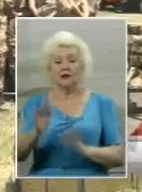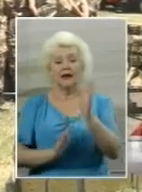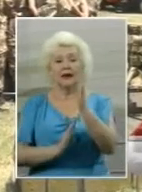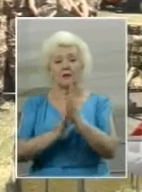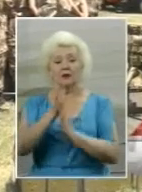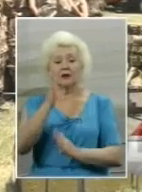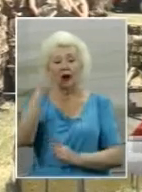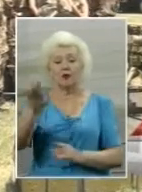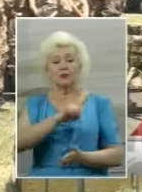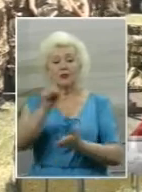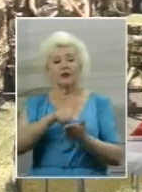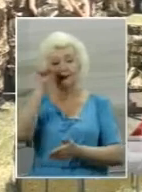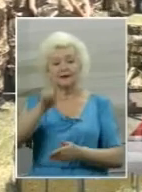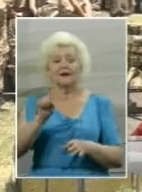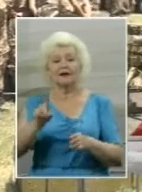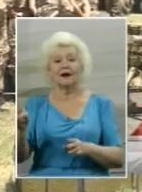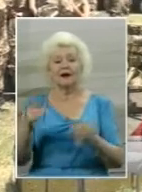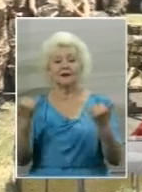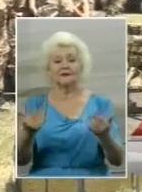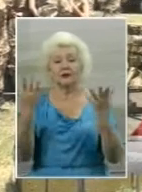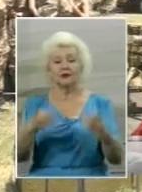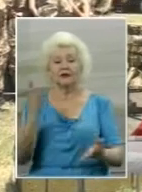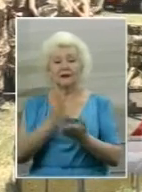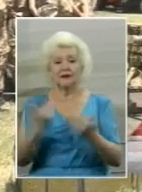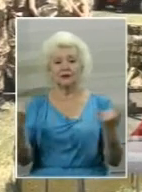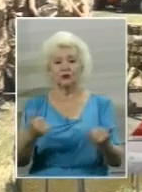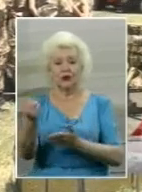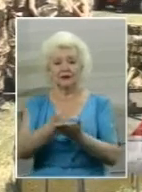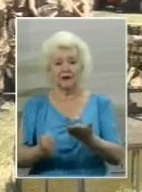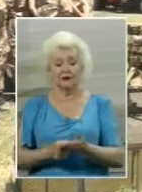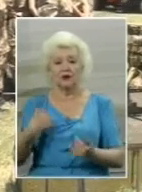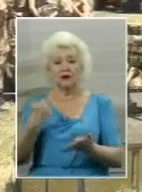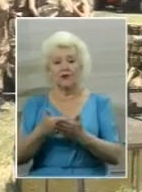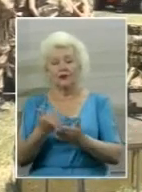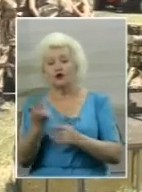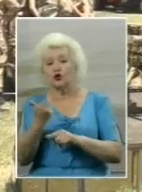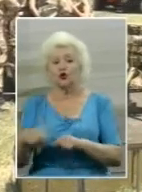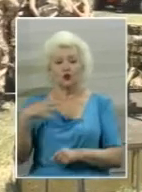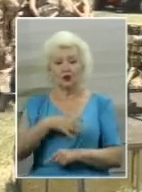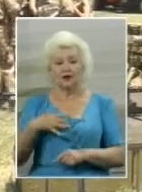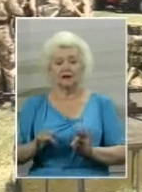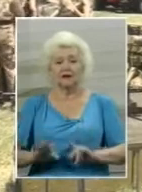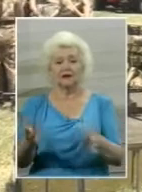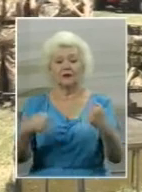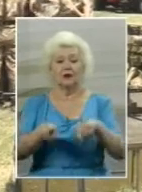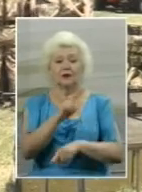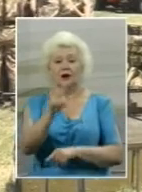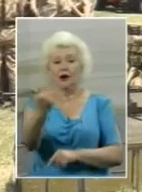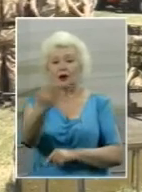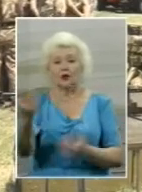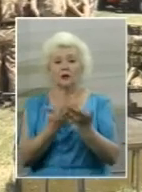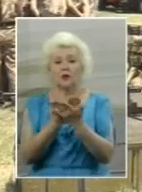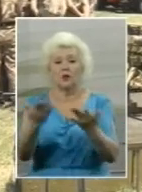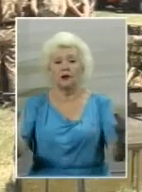підростає, в майбутньому повинен знати, яка на сьогоднішній день є сучасна зброя. Я вважаю, що це дуже важливий захід, оскільки він